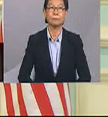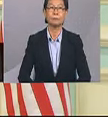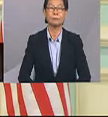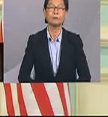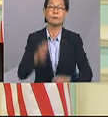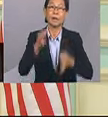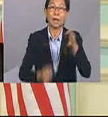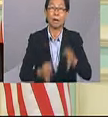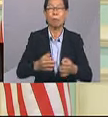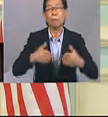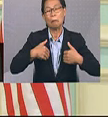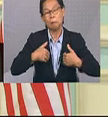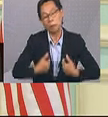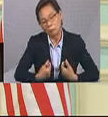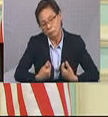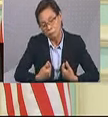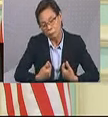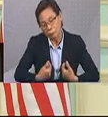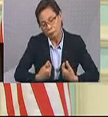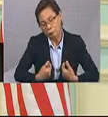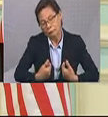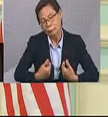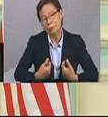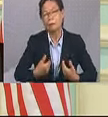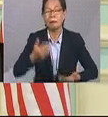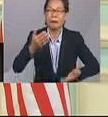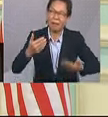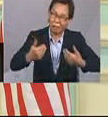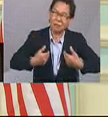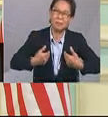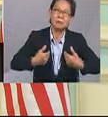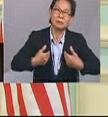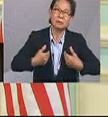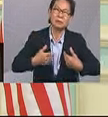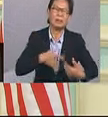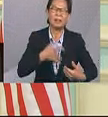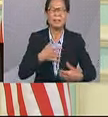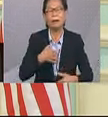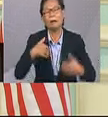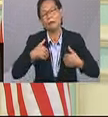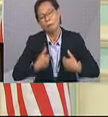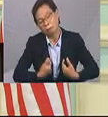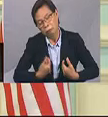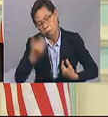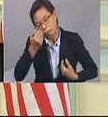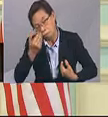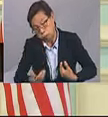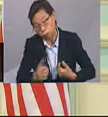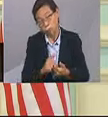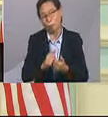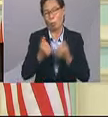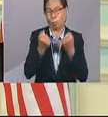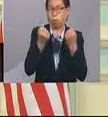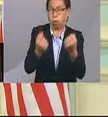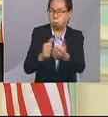Jadi kalau yang penat lah, sebagai contoh, ya, ada yang mungkin berasa kepenatan kalau perjalanannya terlampau